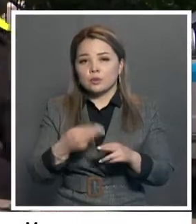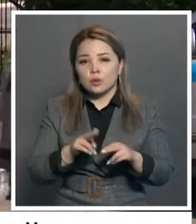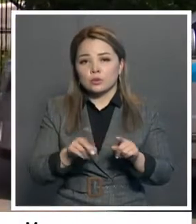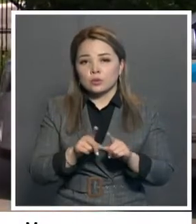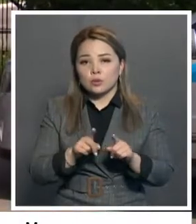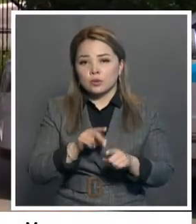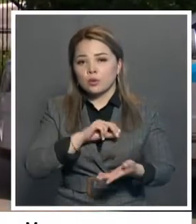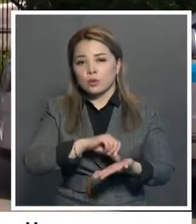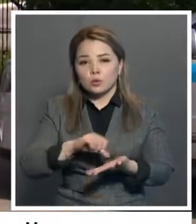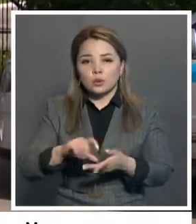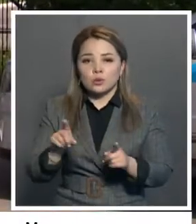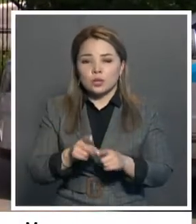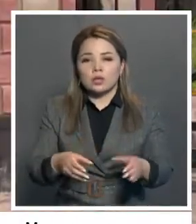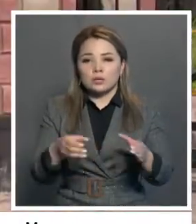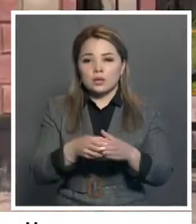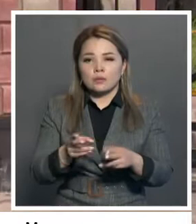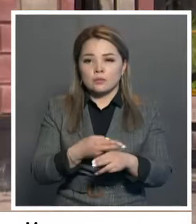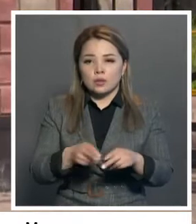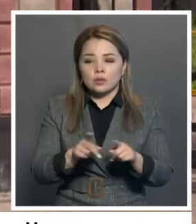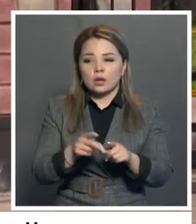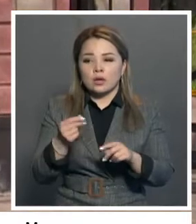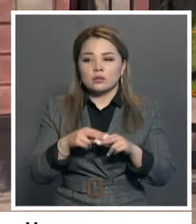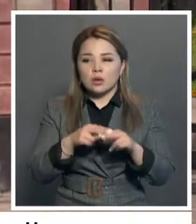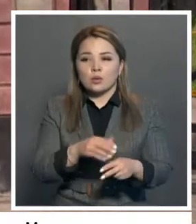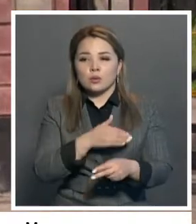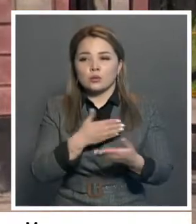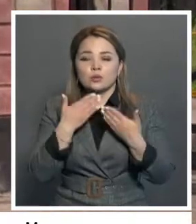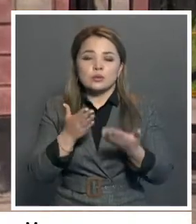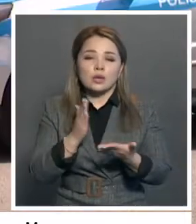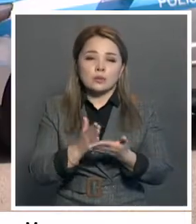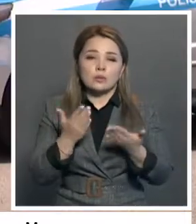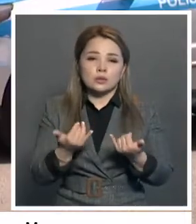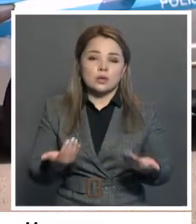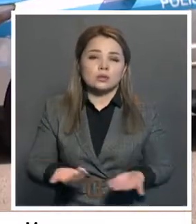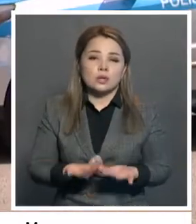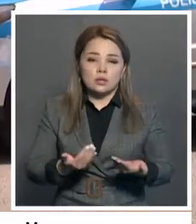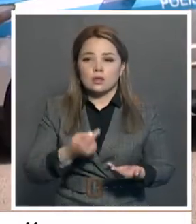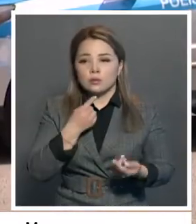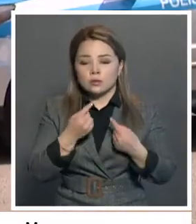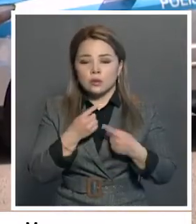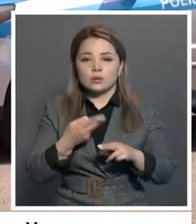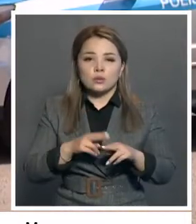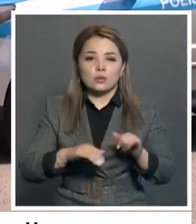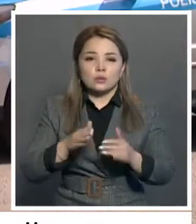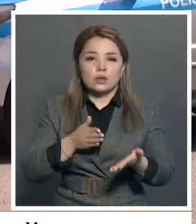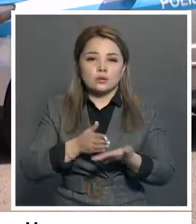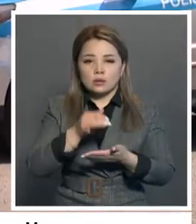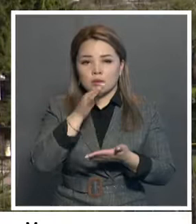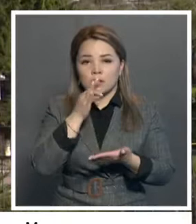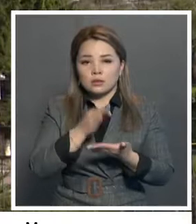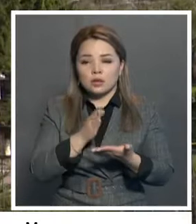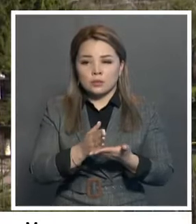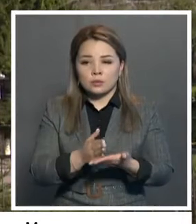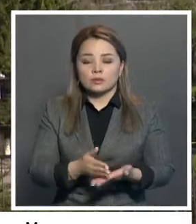орган өкілдері араша түсіп, ақшамызды қайтарып берсе деген тілегі бар. Әйтпесе тұрмыс қысып, барар жер басар тауымыз қалмады деп